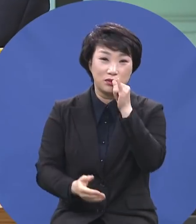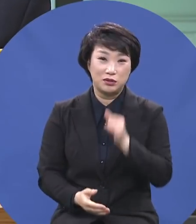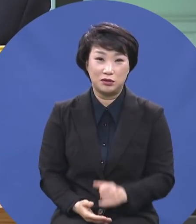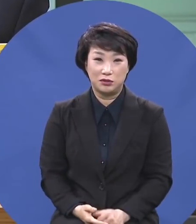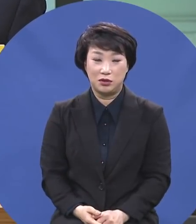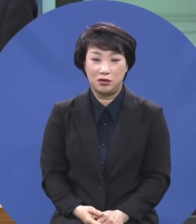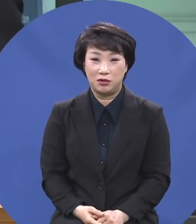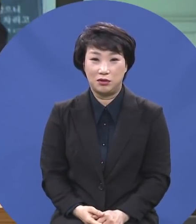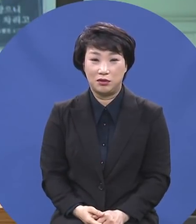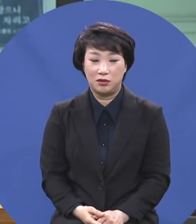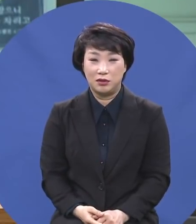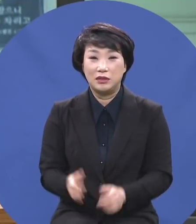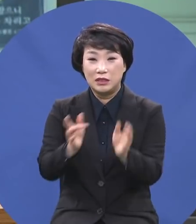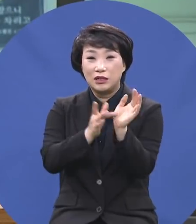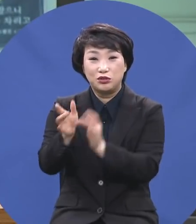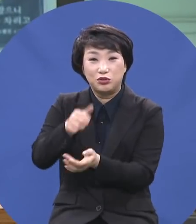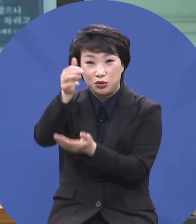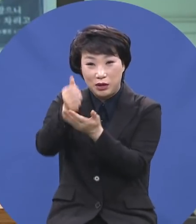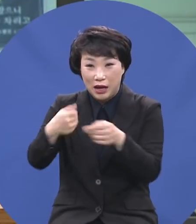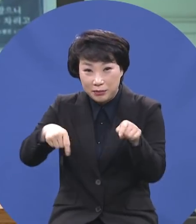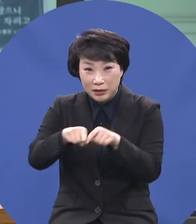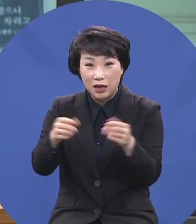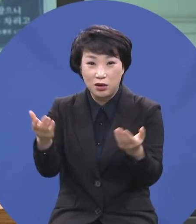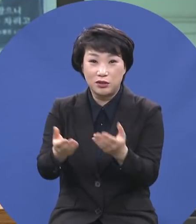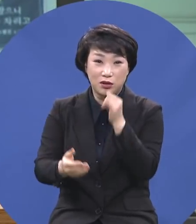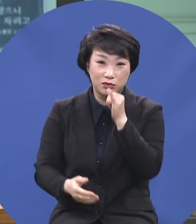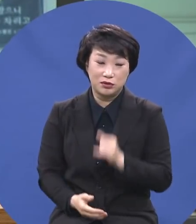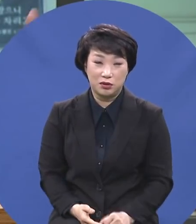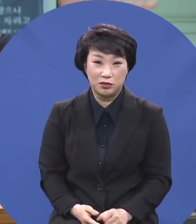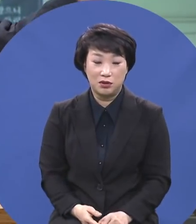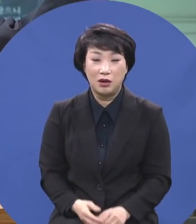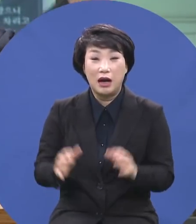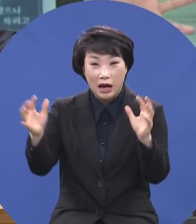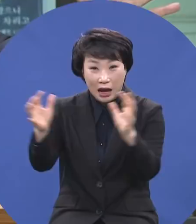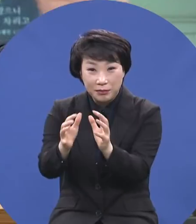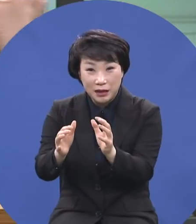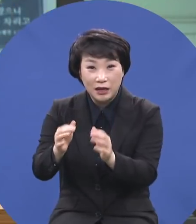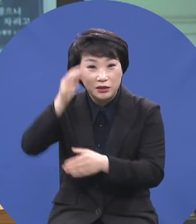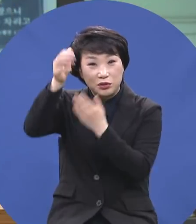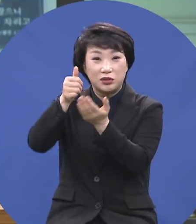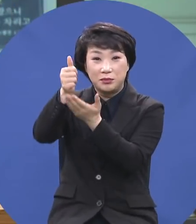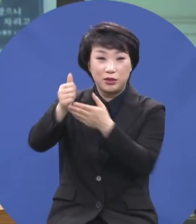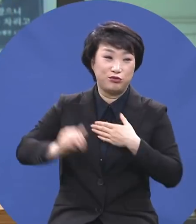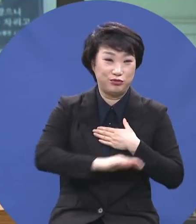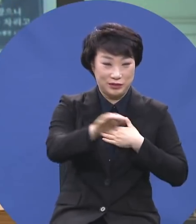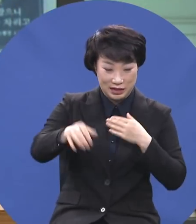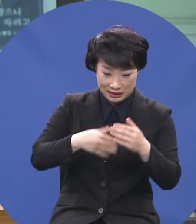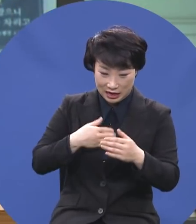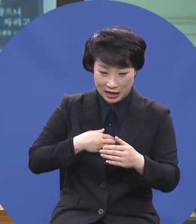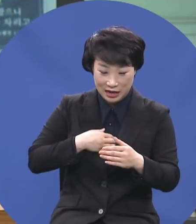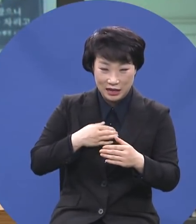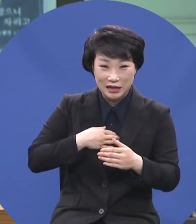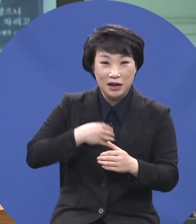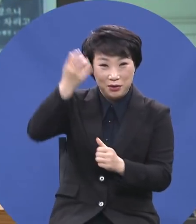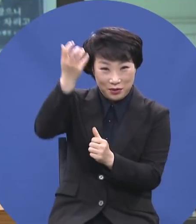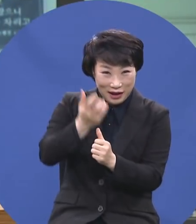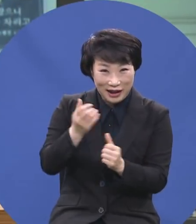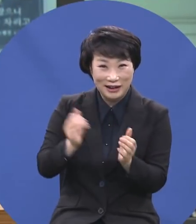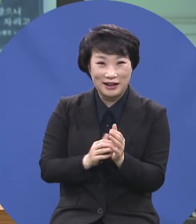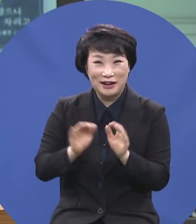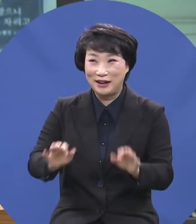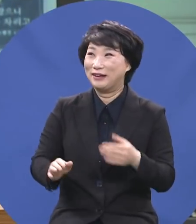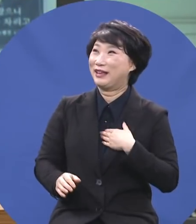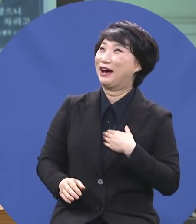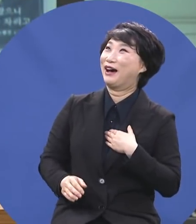역사하셨습니다. 예수도 함께 역사하셨습니다. 함께 하신 그분이 우리에게 오셔서 예수 생애를